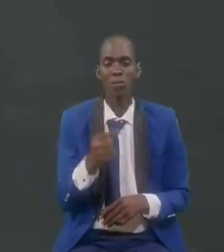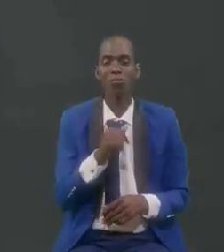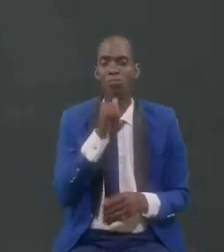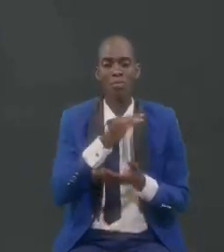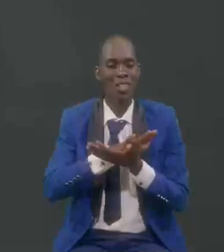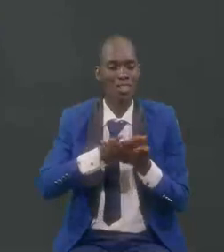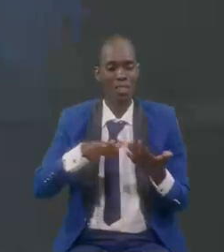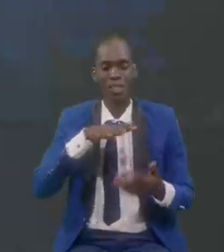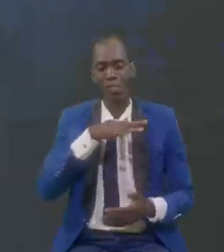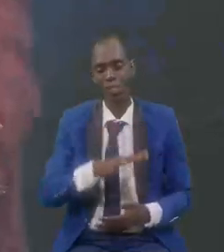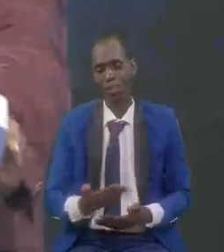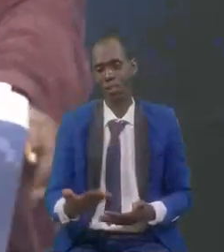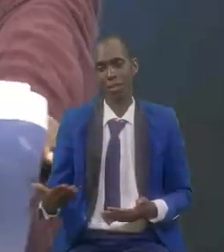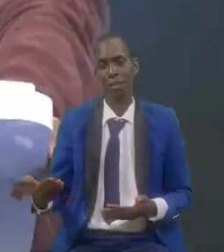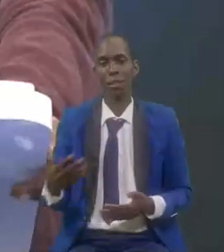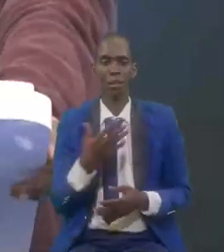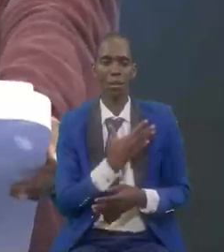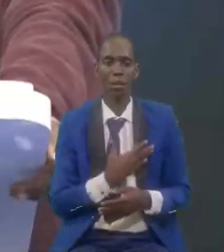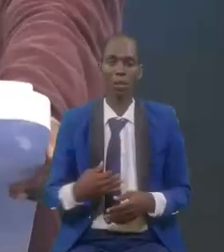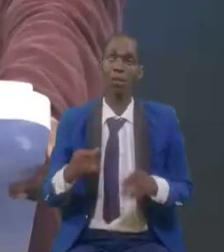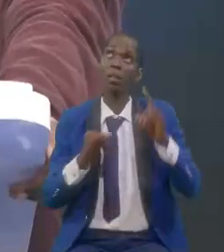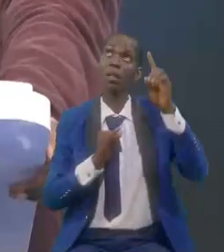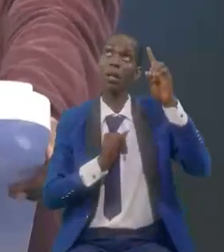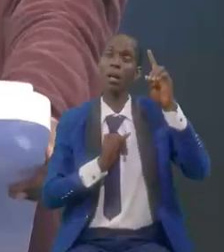impur et je vous